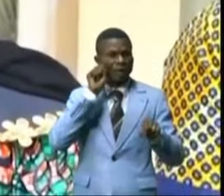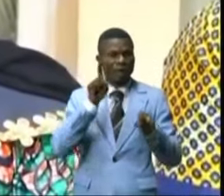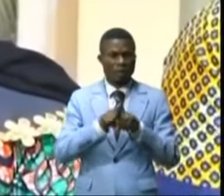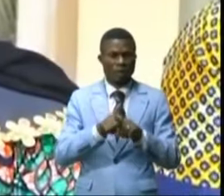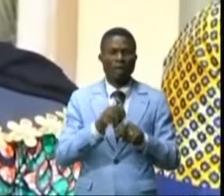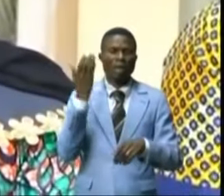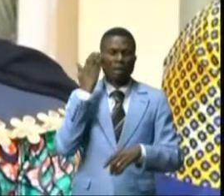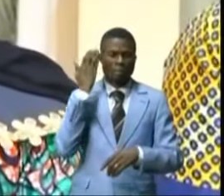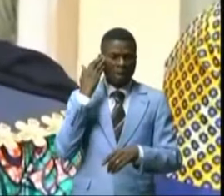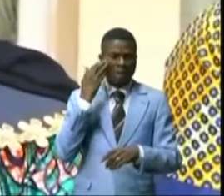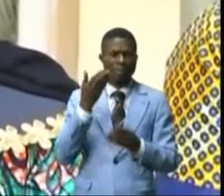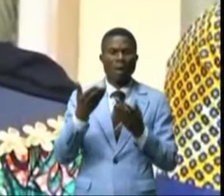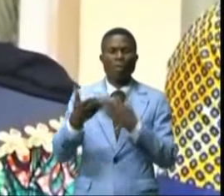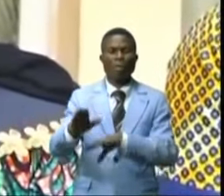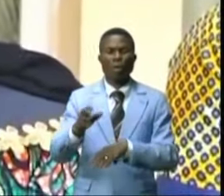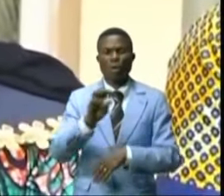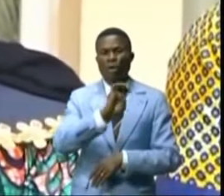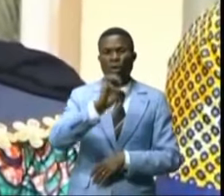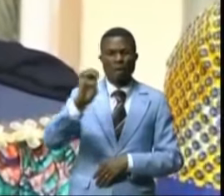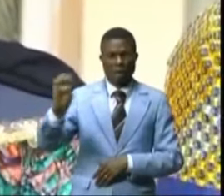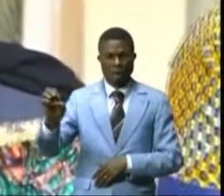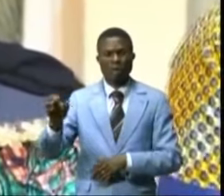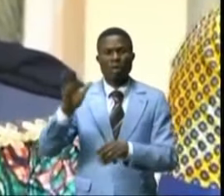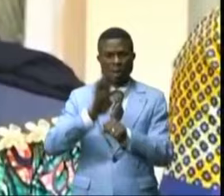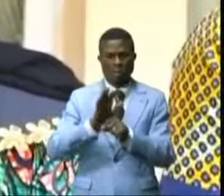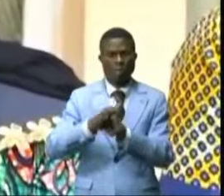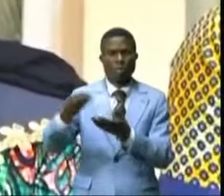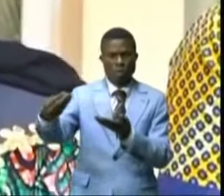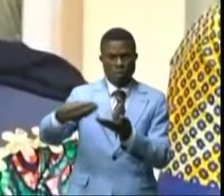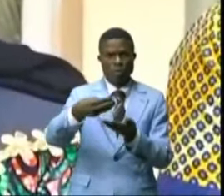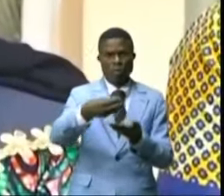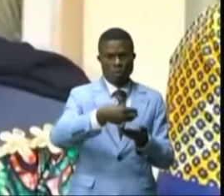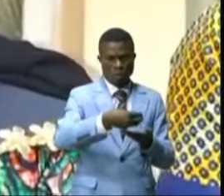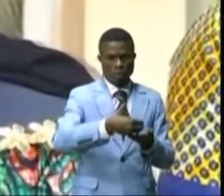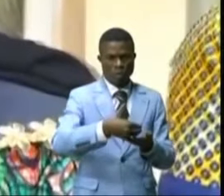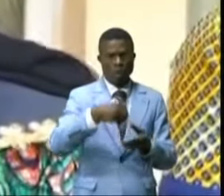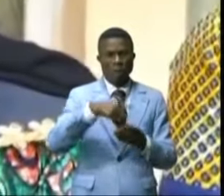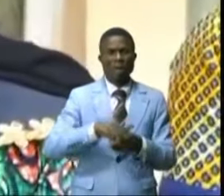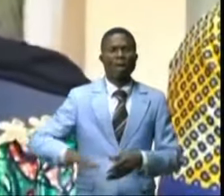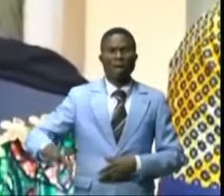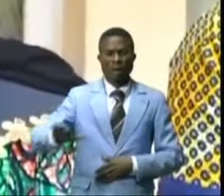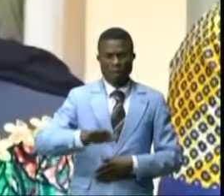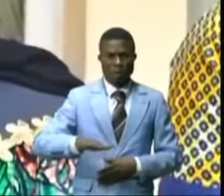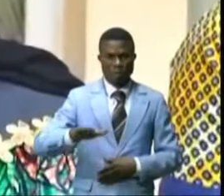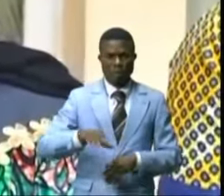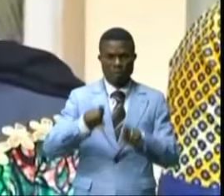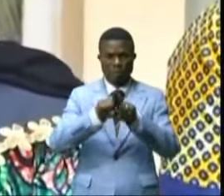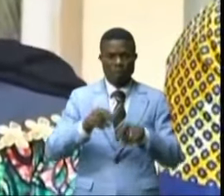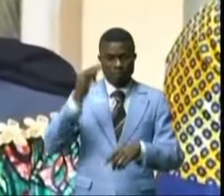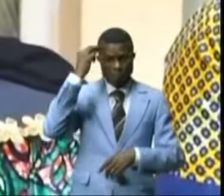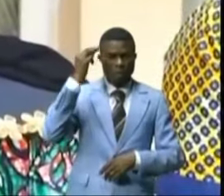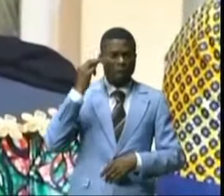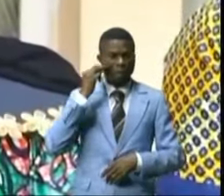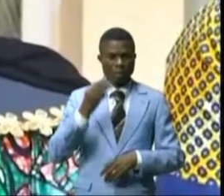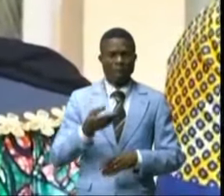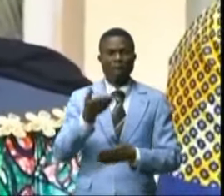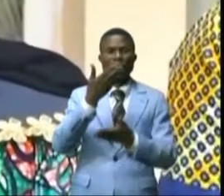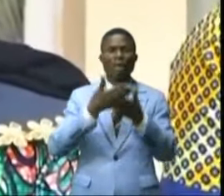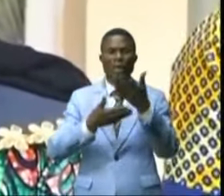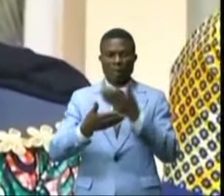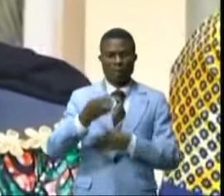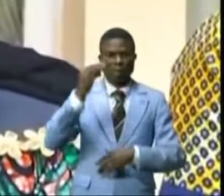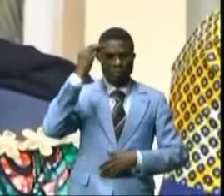tués à l'Est. Et il y a des cotisations au niveau national. Et le ministère est représenté par